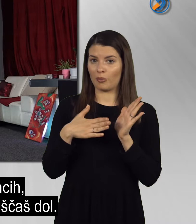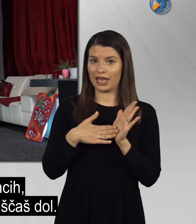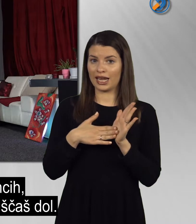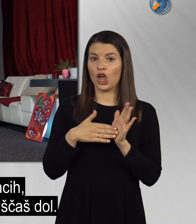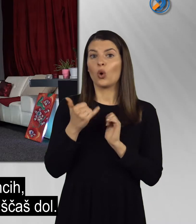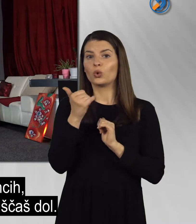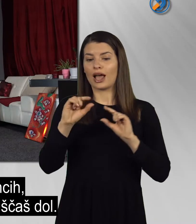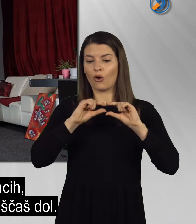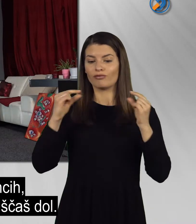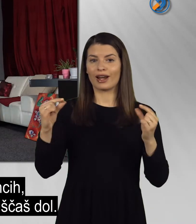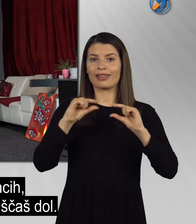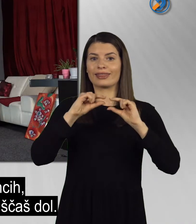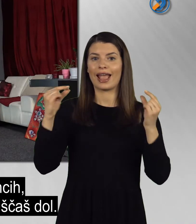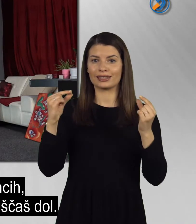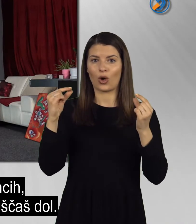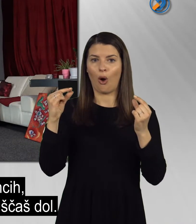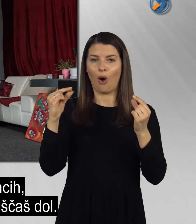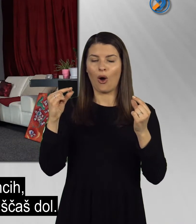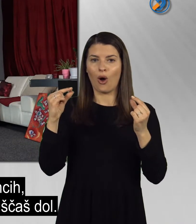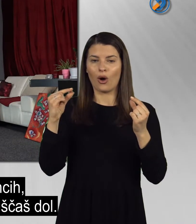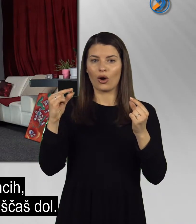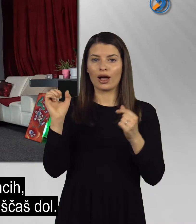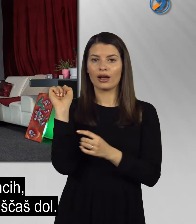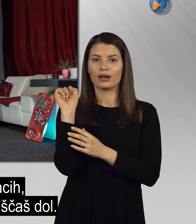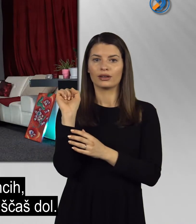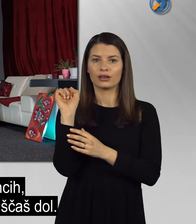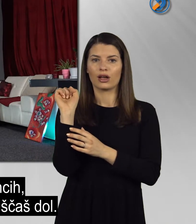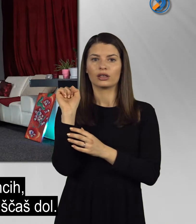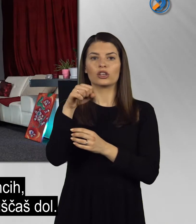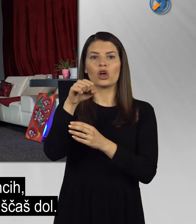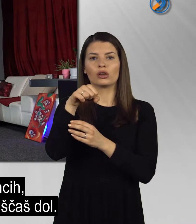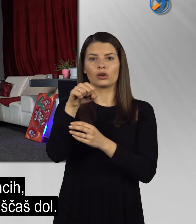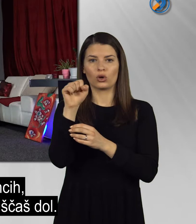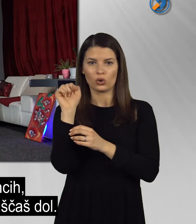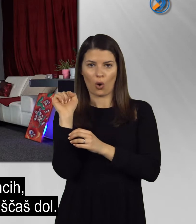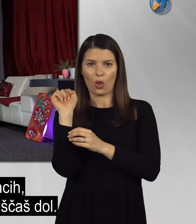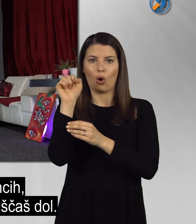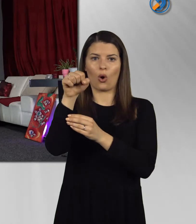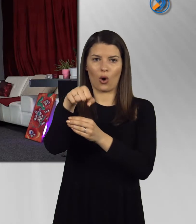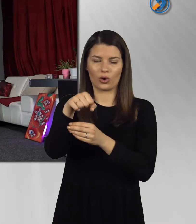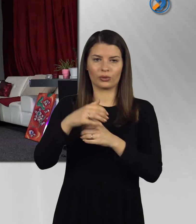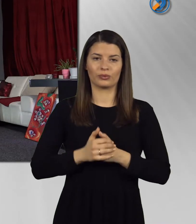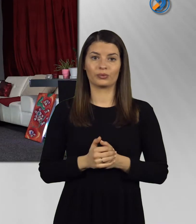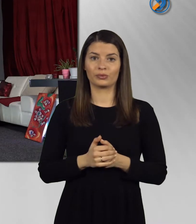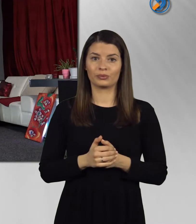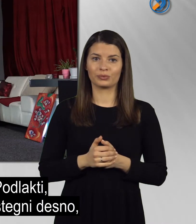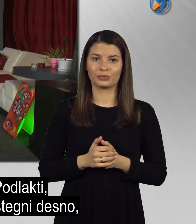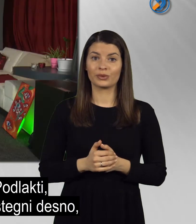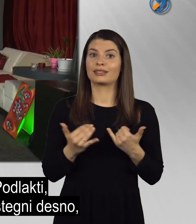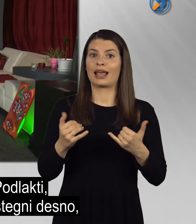Torej greš po vretencih, okrogu hrbet in spuščaš dol. Evo